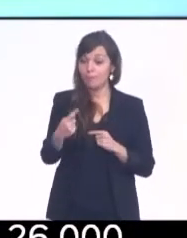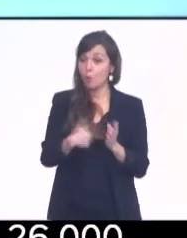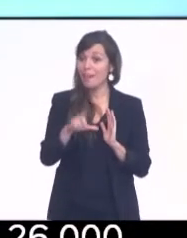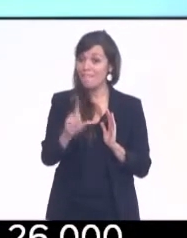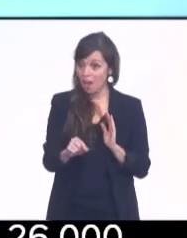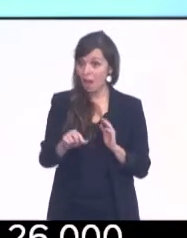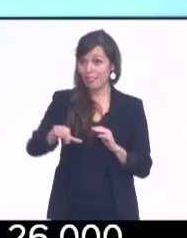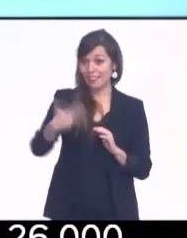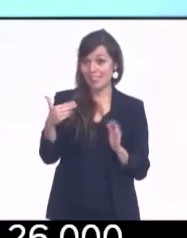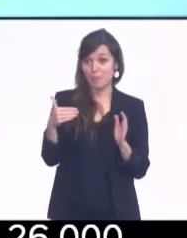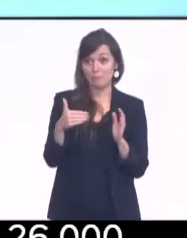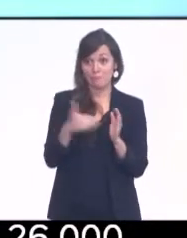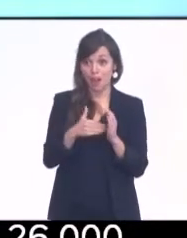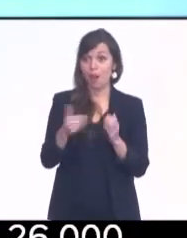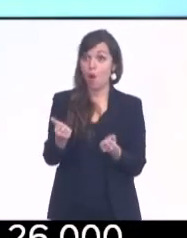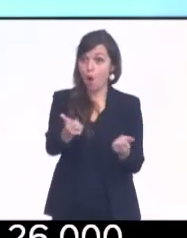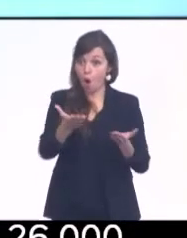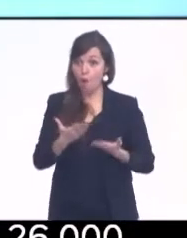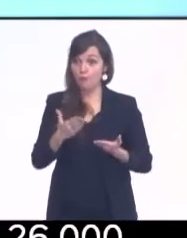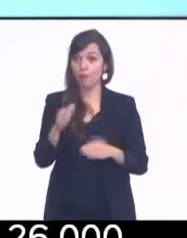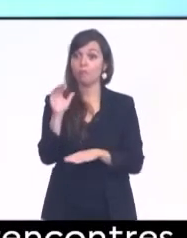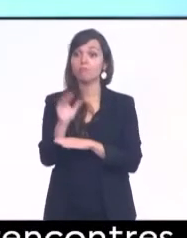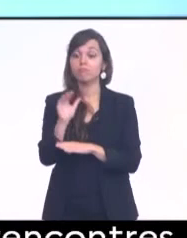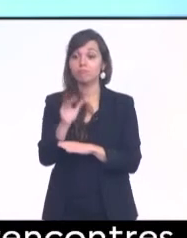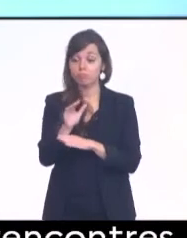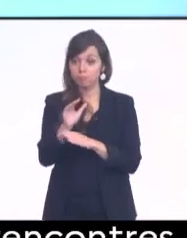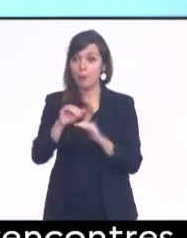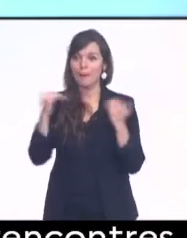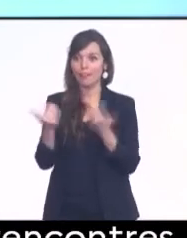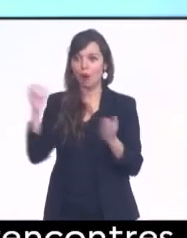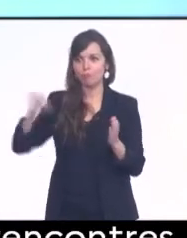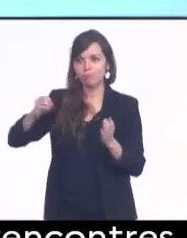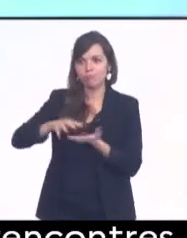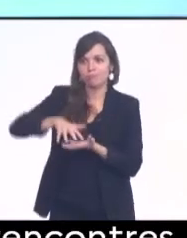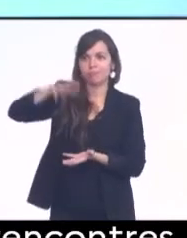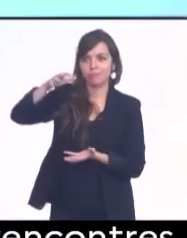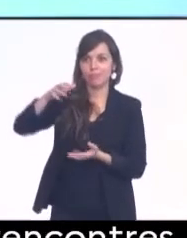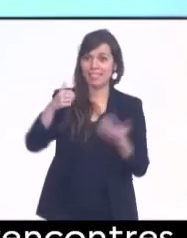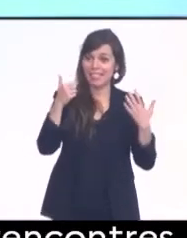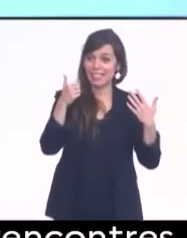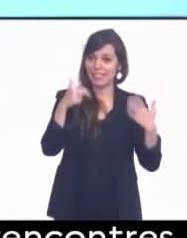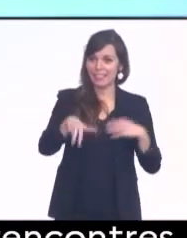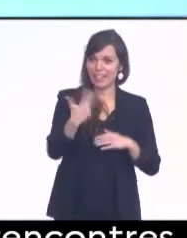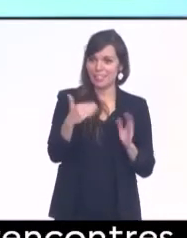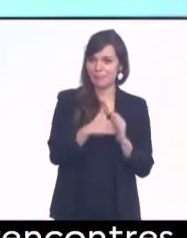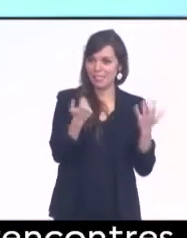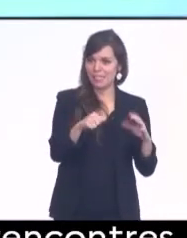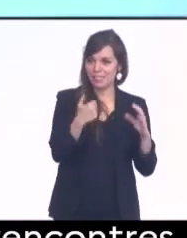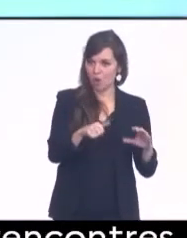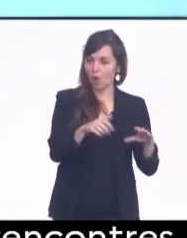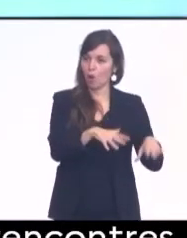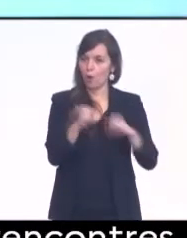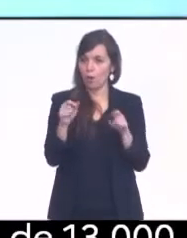13 000 offres d'employeurs qui ont été proposées sur la plateforme par 5 600 employeurs et plus de 15 000